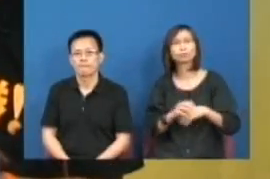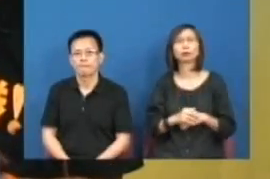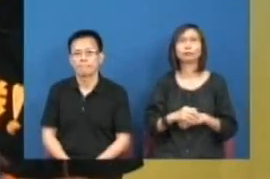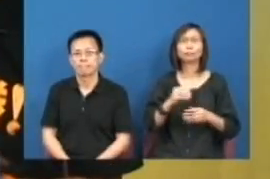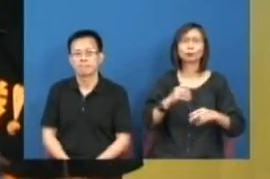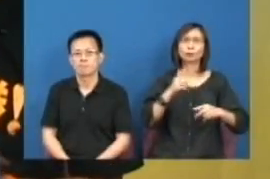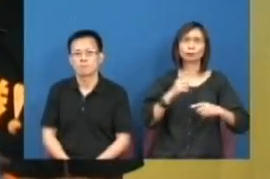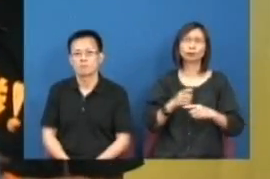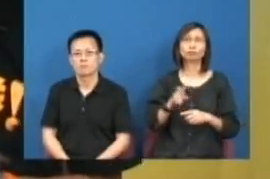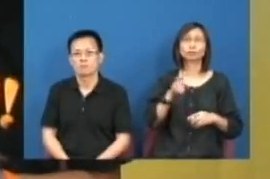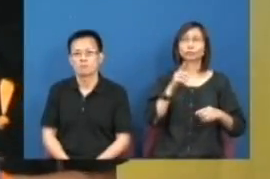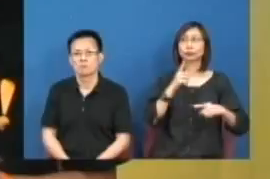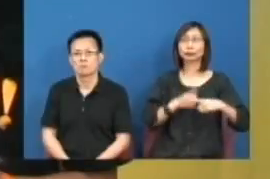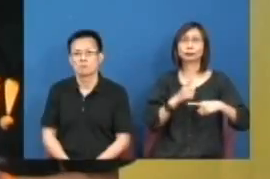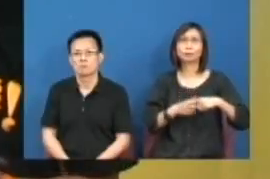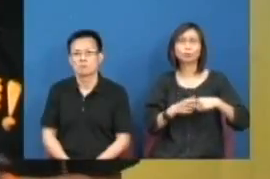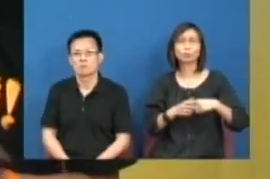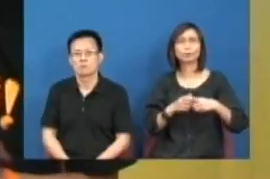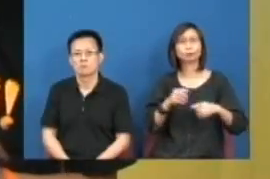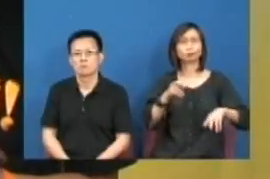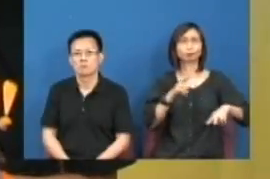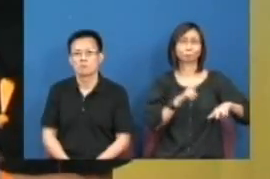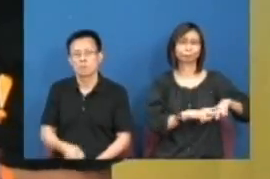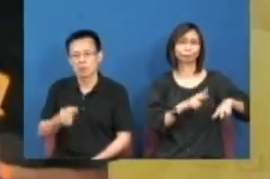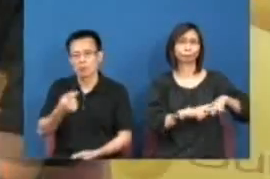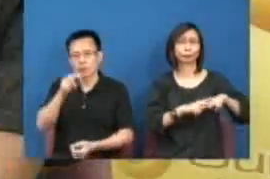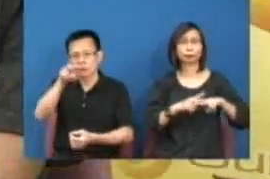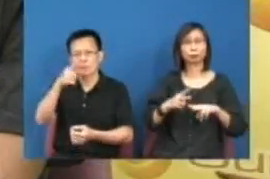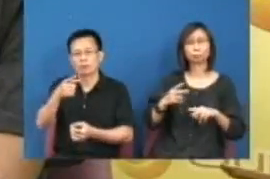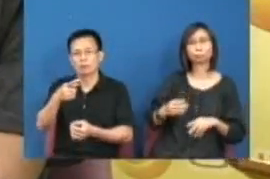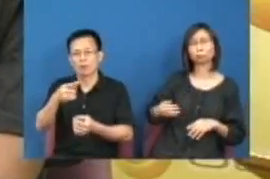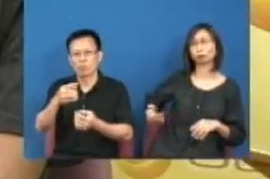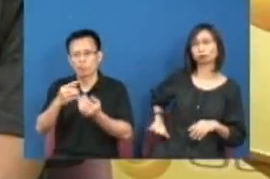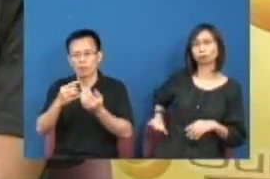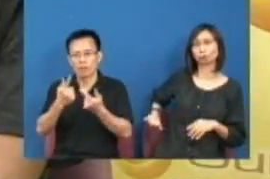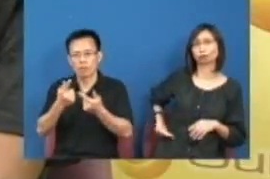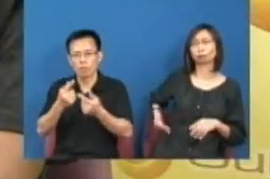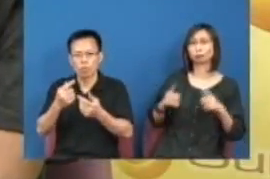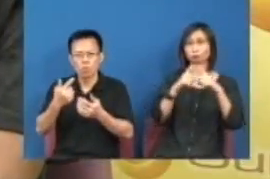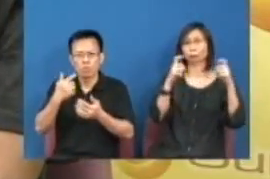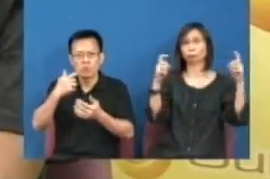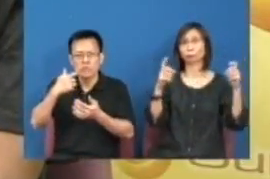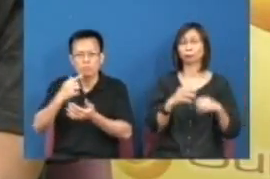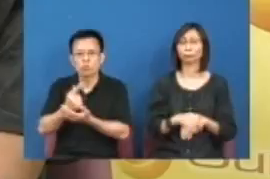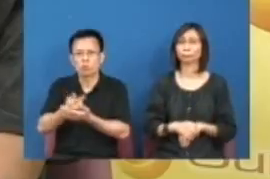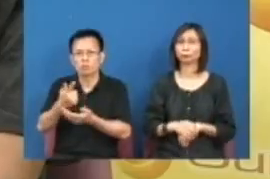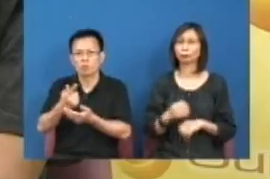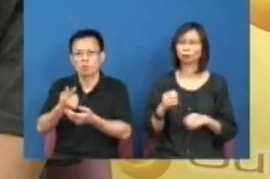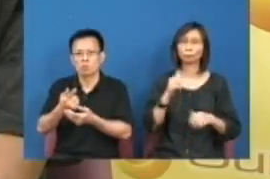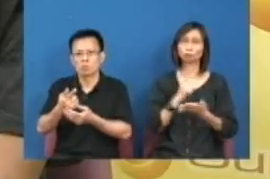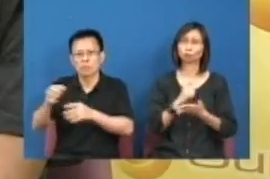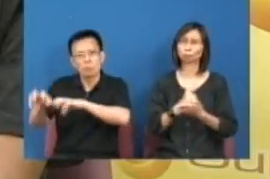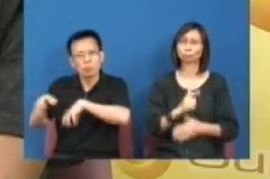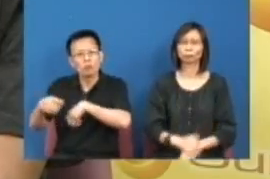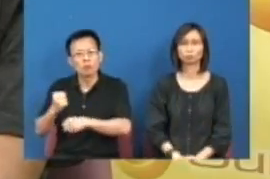身依一個起事本身其實都係社會。 咁你睇到非常之嚴重，你睇民工再落嚟講，即係喺廣州